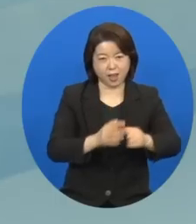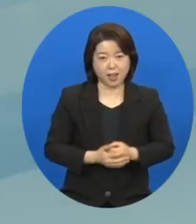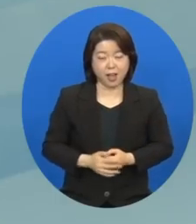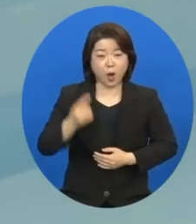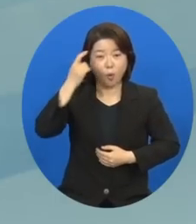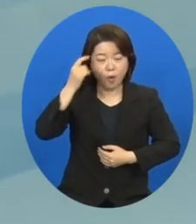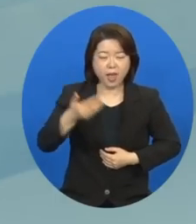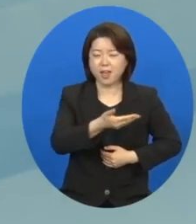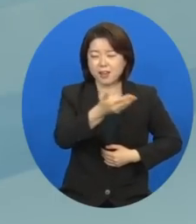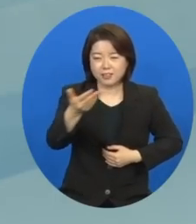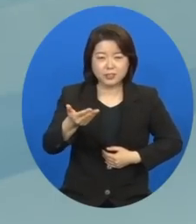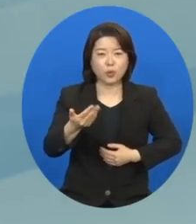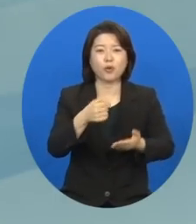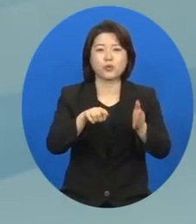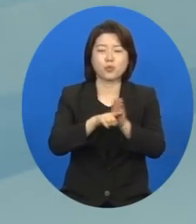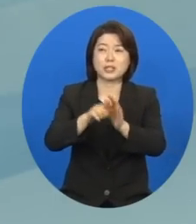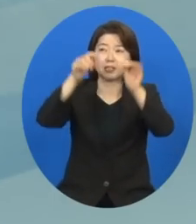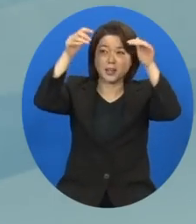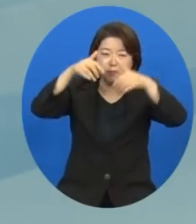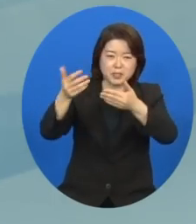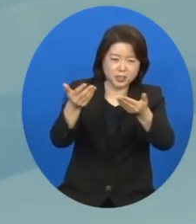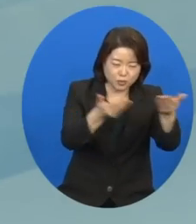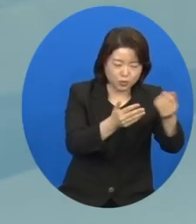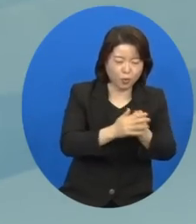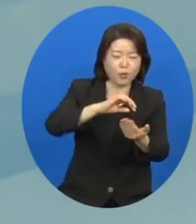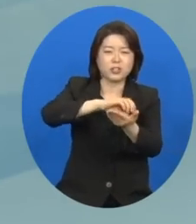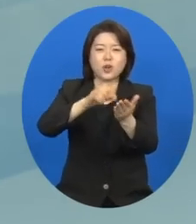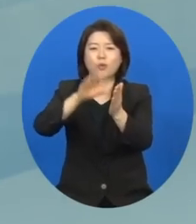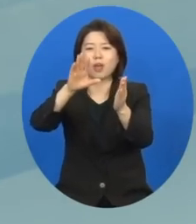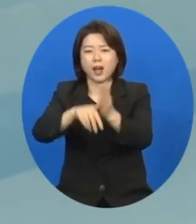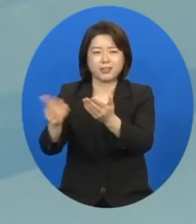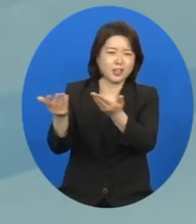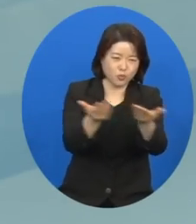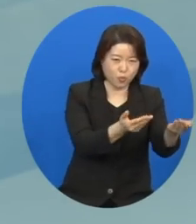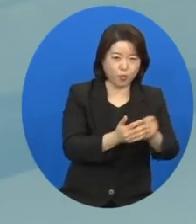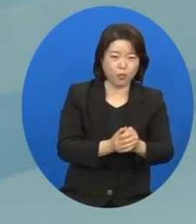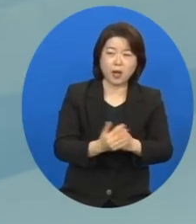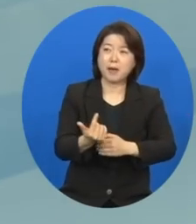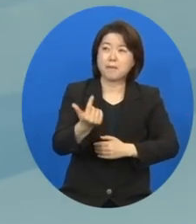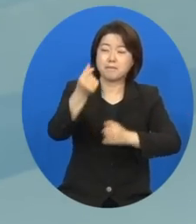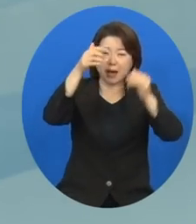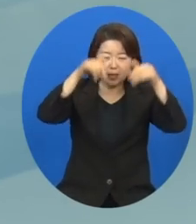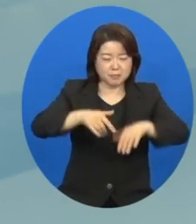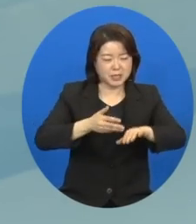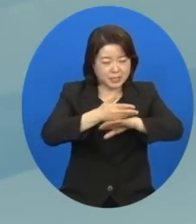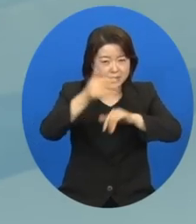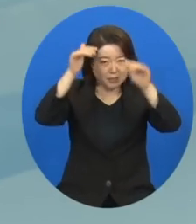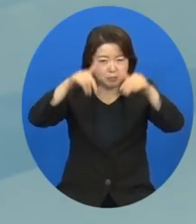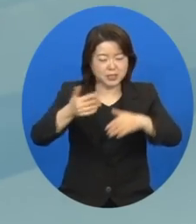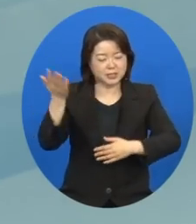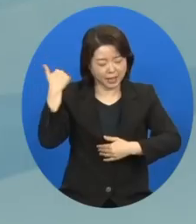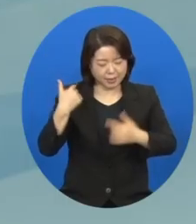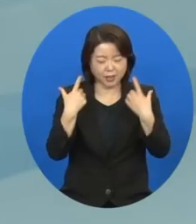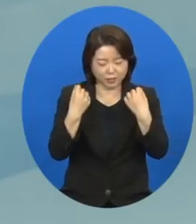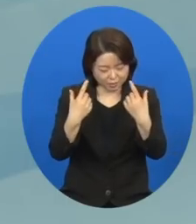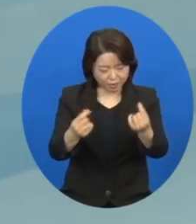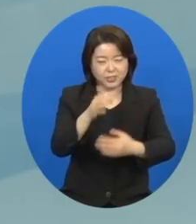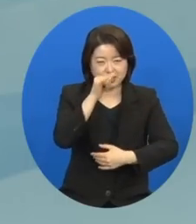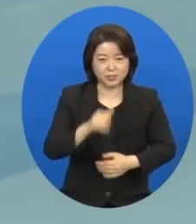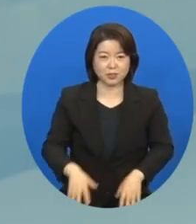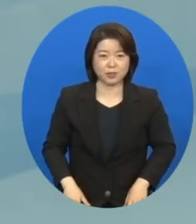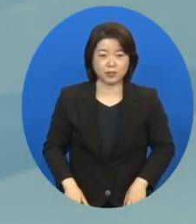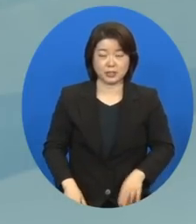너희를 위하여 비를 내리시되 이른비를 너희에게 적당하게 주시리니 이른비와 늦은비가 예전과 같을 것이라. 자, 그 다음